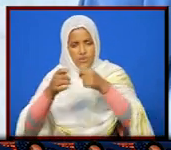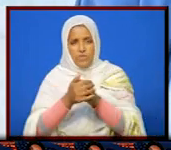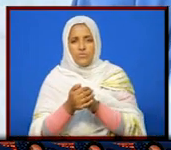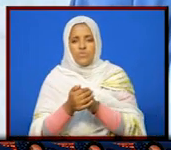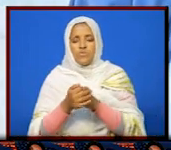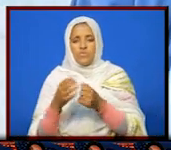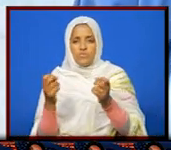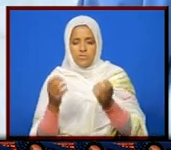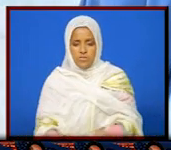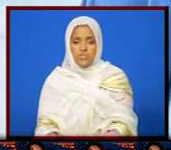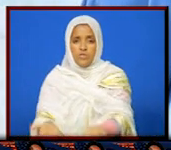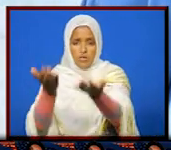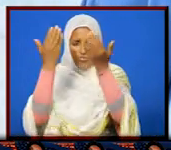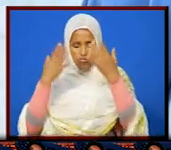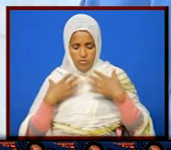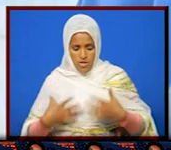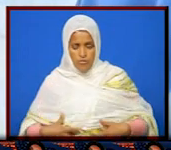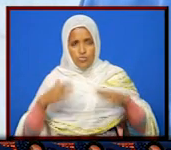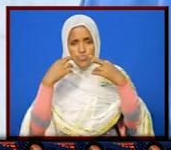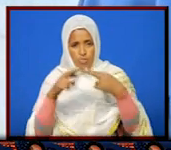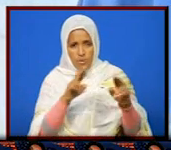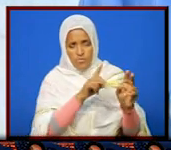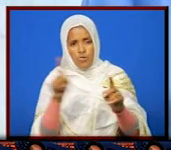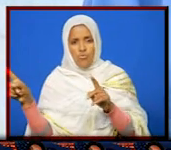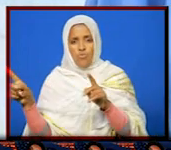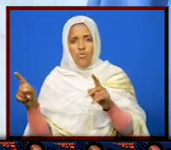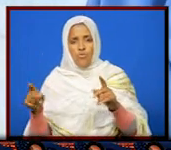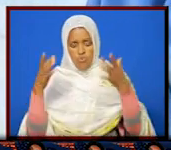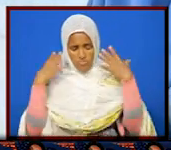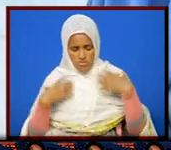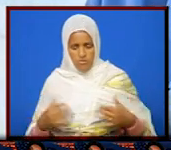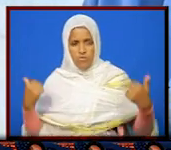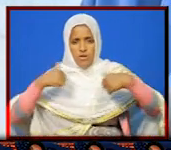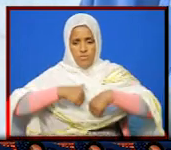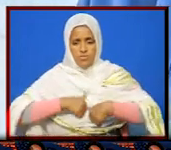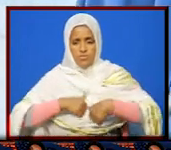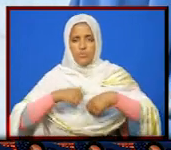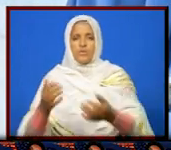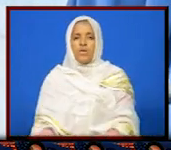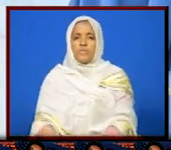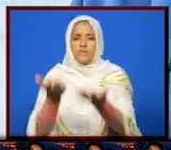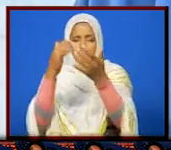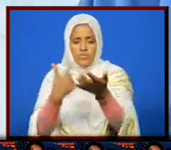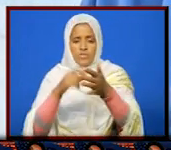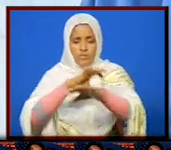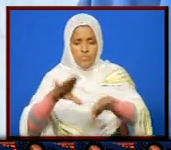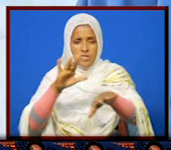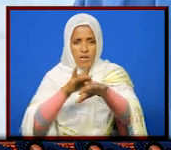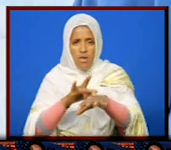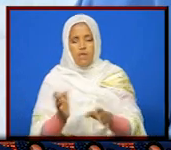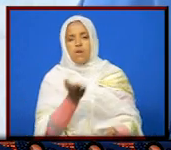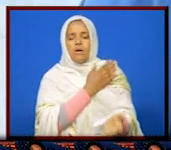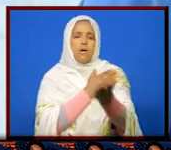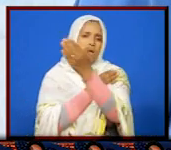ይመጣሉ። ሲነሱ የሚለብሱት ወይም ተጎናጽፈውት የሚነሱ በዚህ